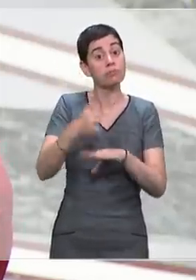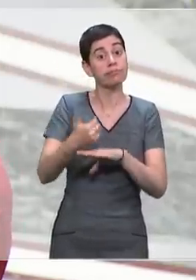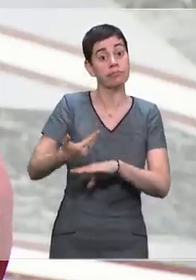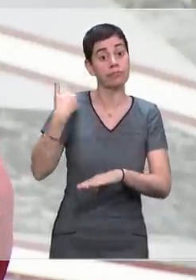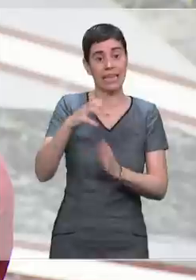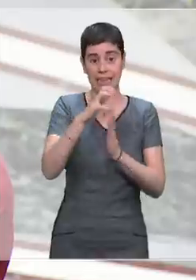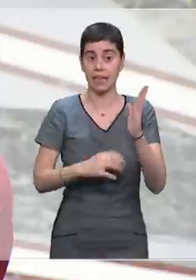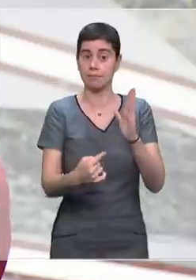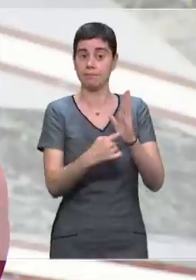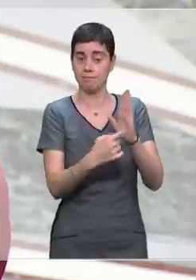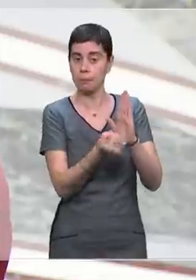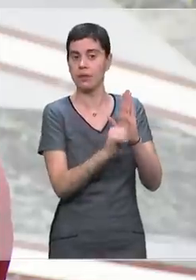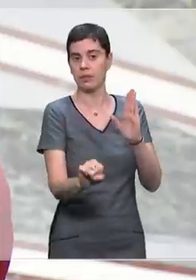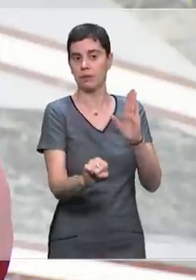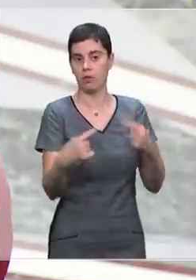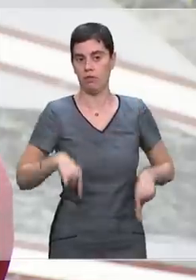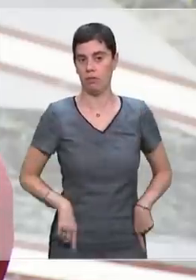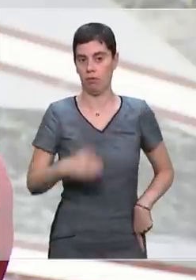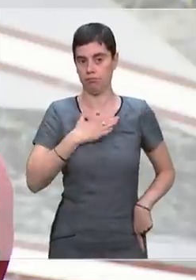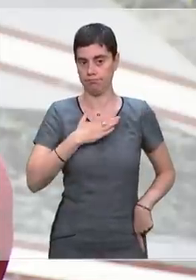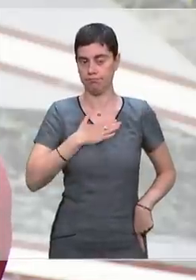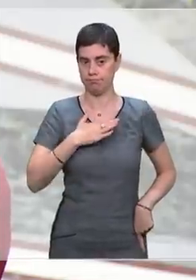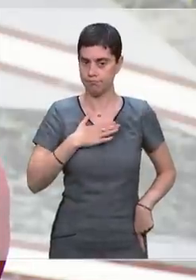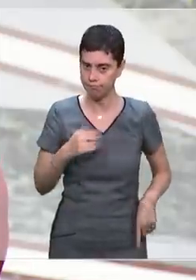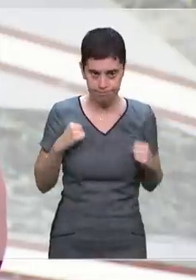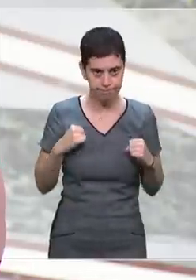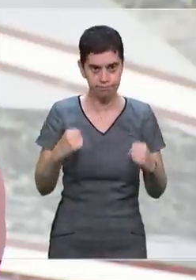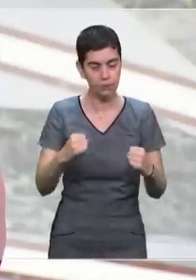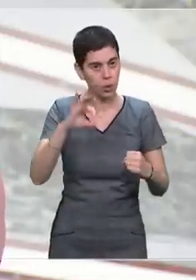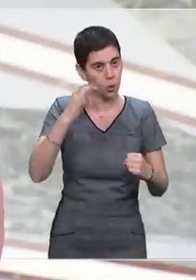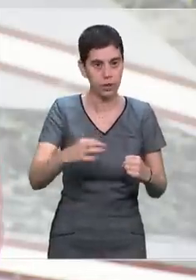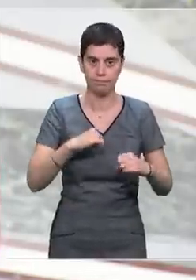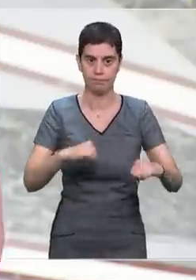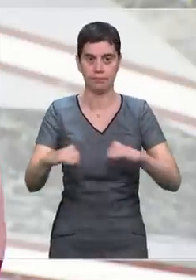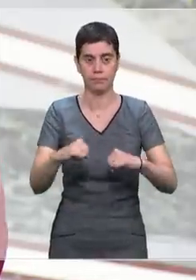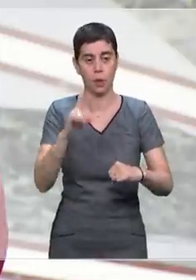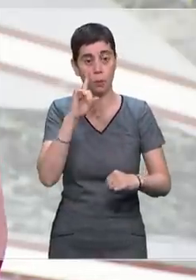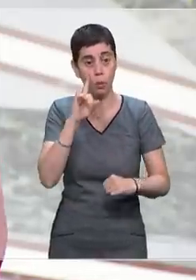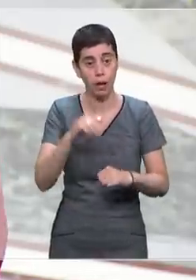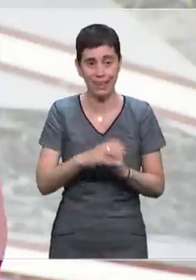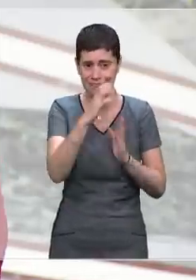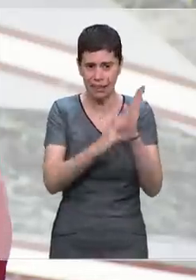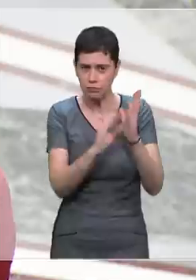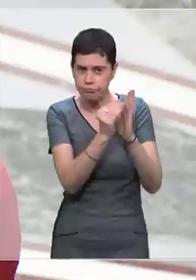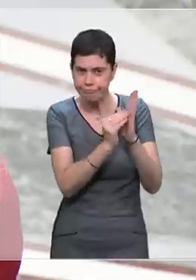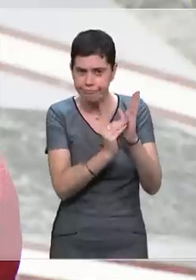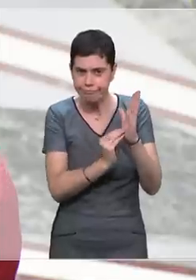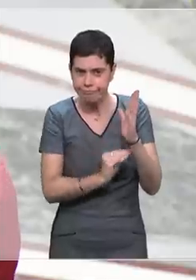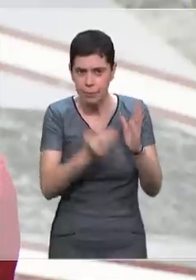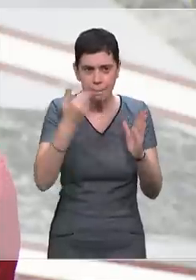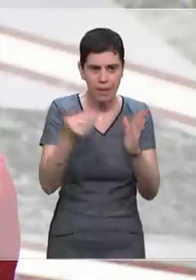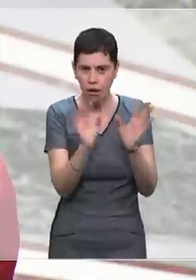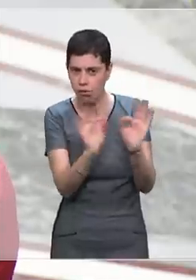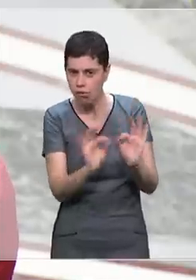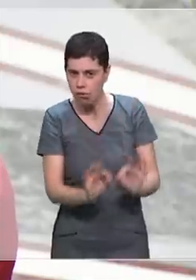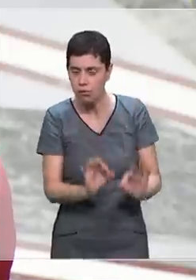de nos priorités. Mon gouvernement reste aujourd'hui pleinement mobilisé en vue d'obtenir le meilleur des textes possibles. Alors soyez assuré,